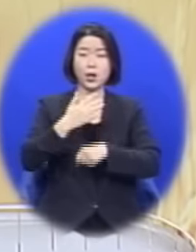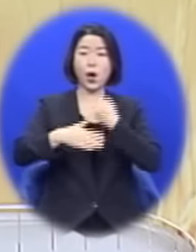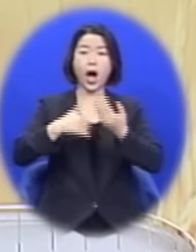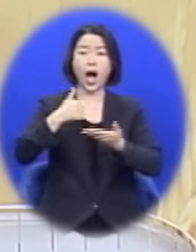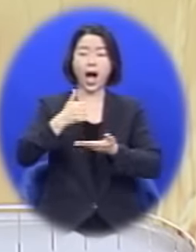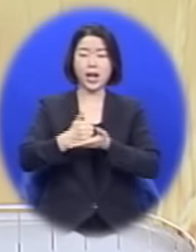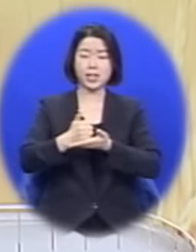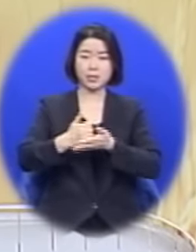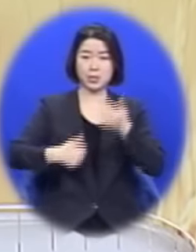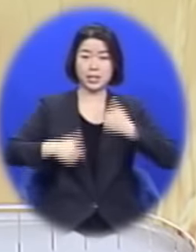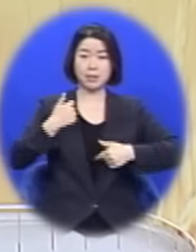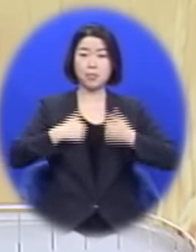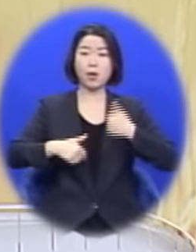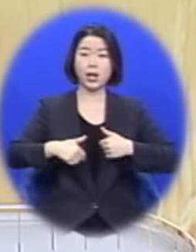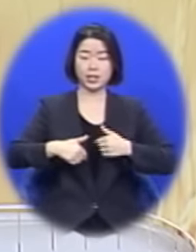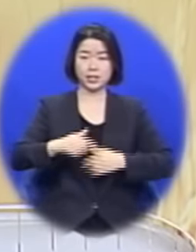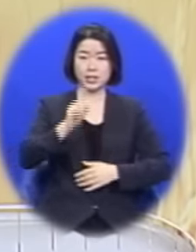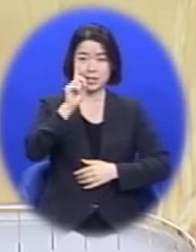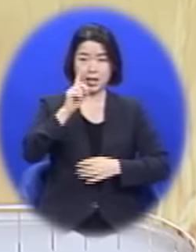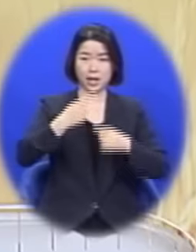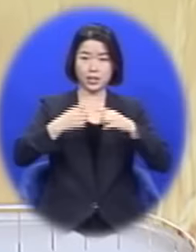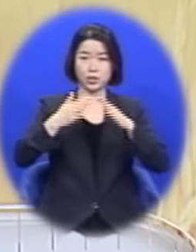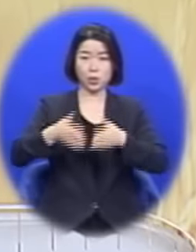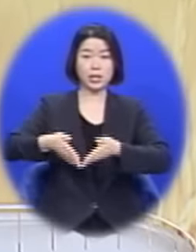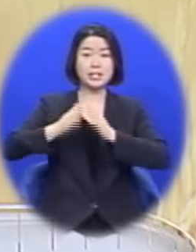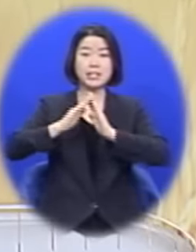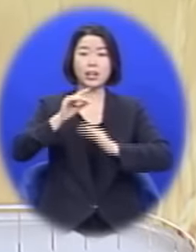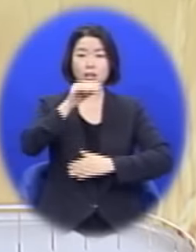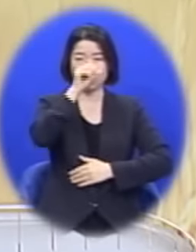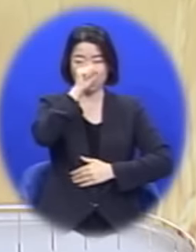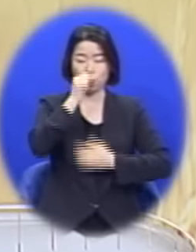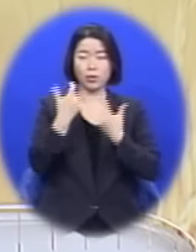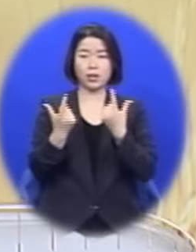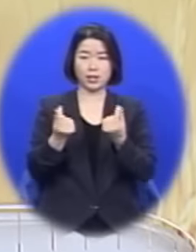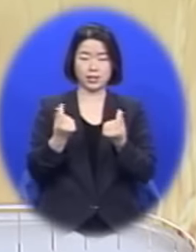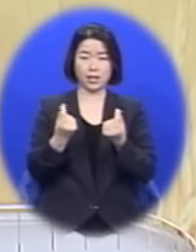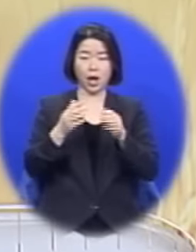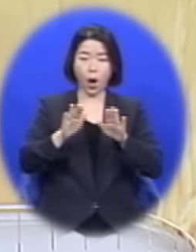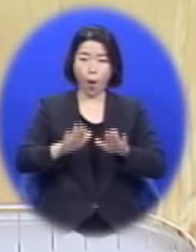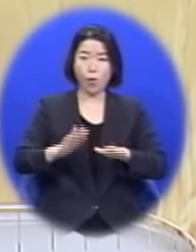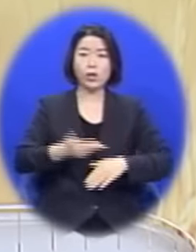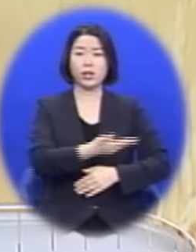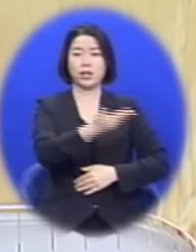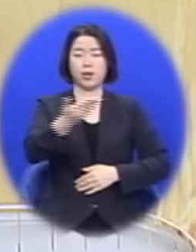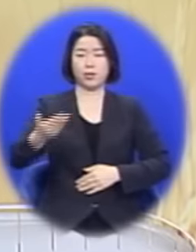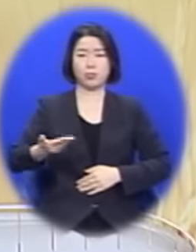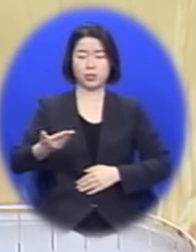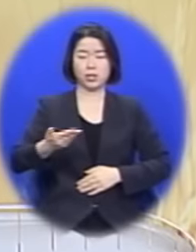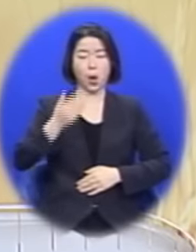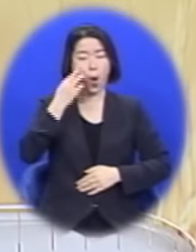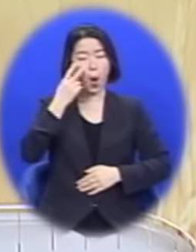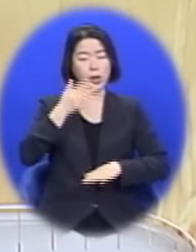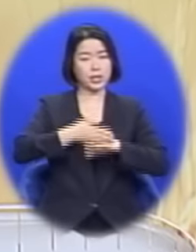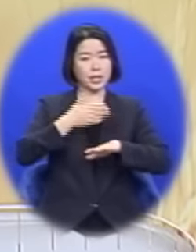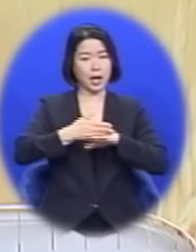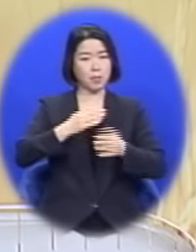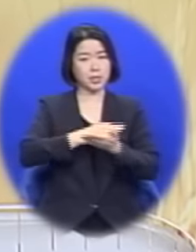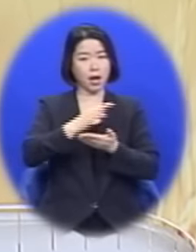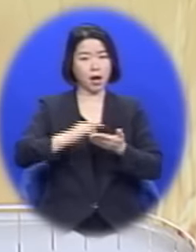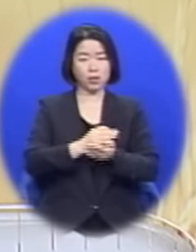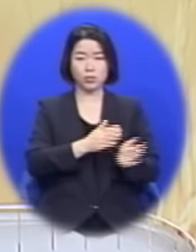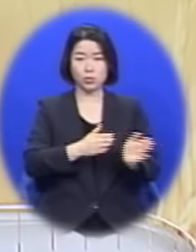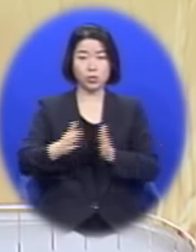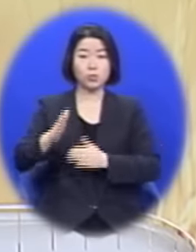기뻐하시는 한 교회가 세워졌으면 합니다. 그래서 오늘 여러분이 혹시 감사헌금을 준비하지 못하신